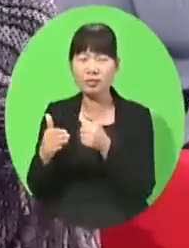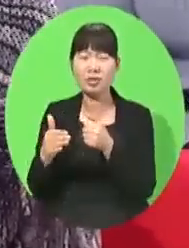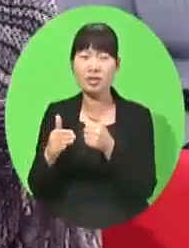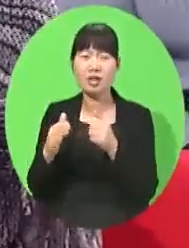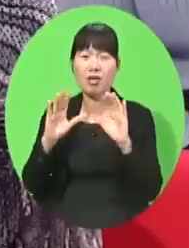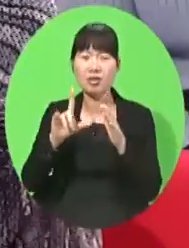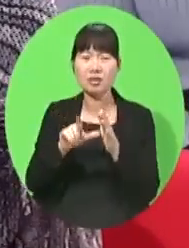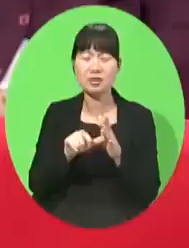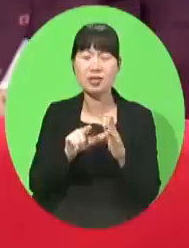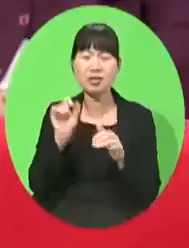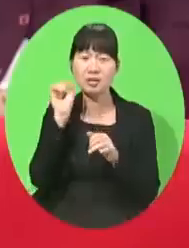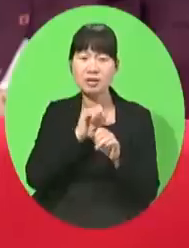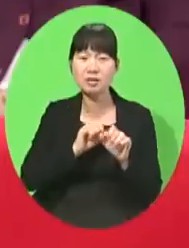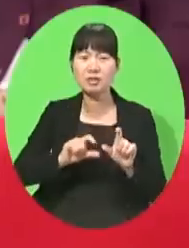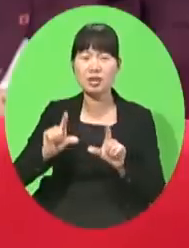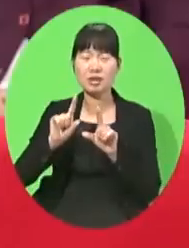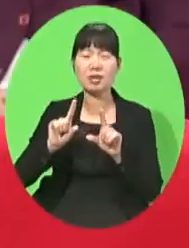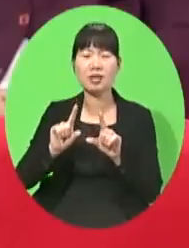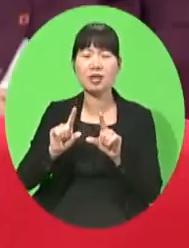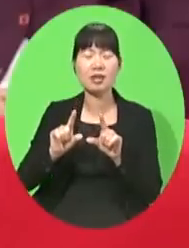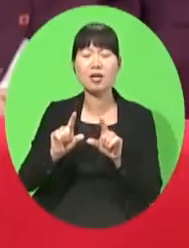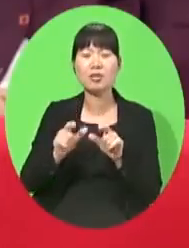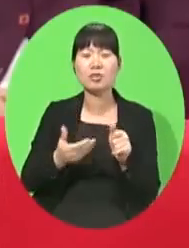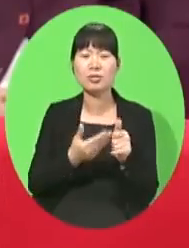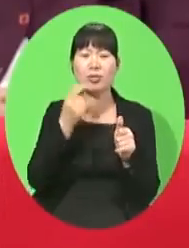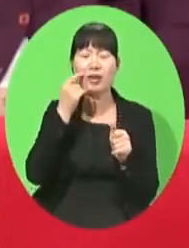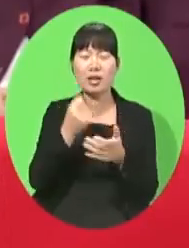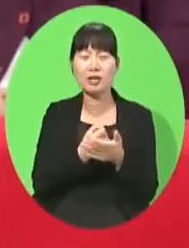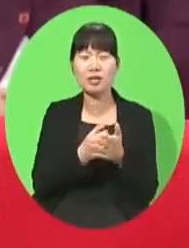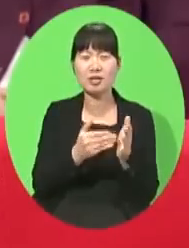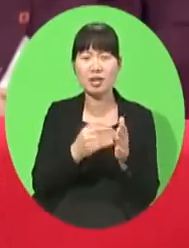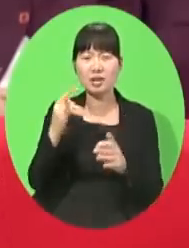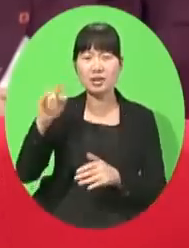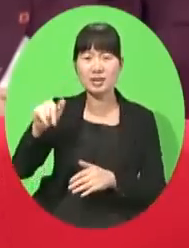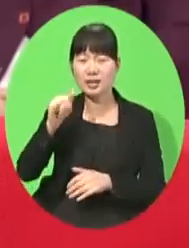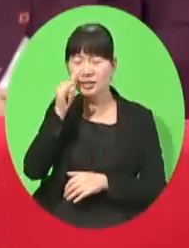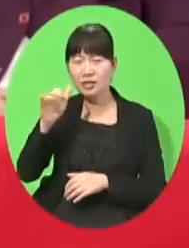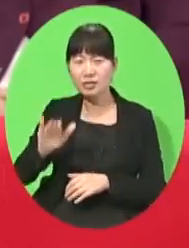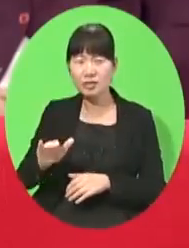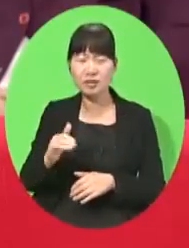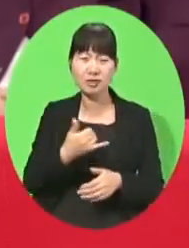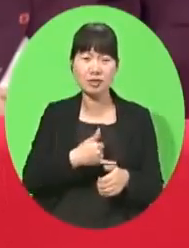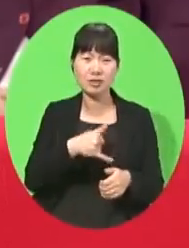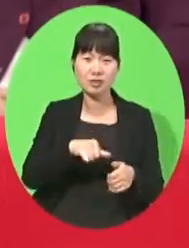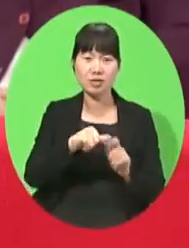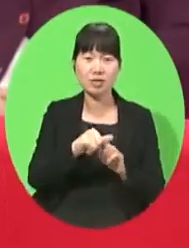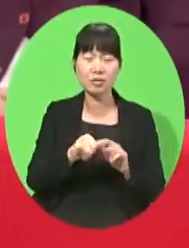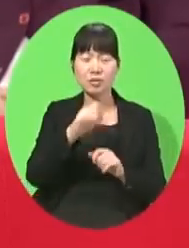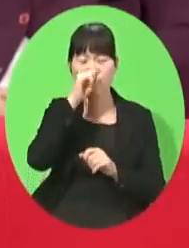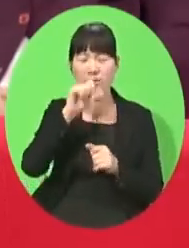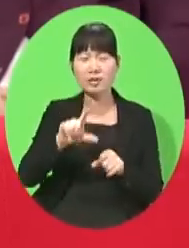게 지금은 가장 많이 아쉽습니다. 부모님들이 틱이 있어도 아이들하고 좋은 시간을 좀 많이 보내주셔야 될것 같아요.